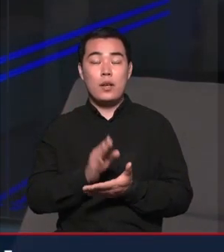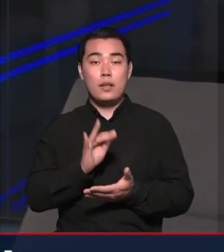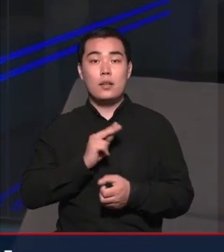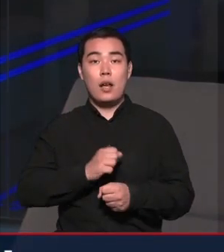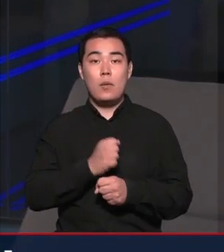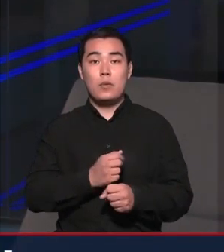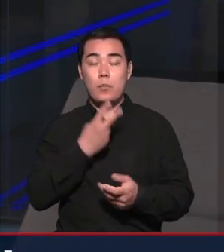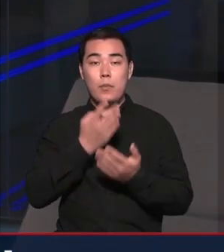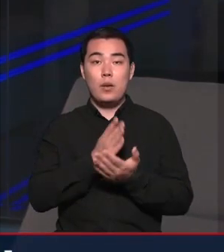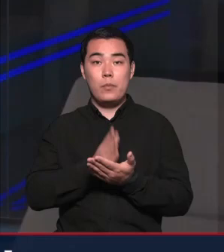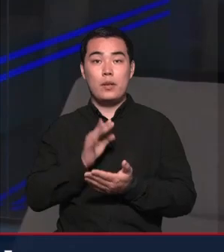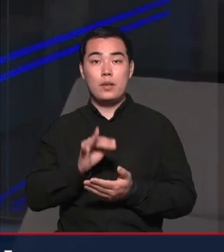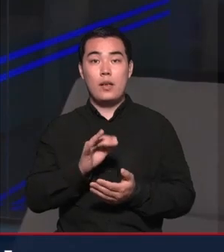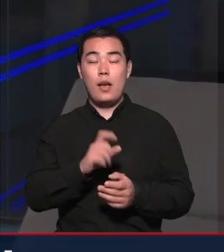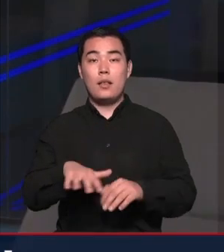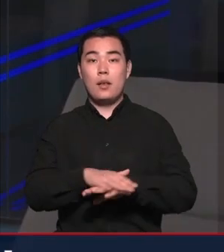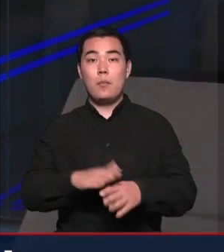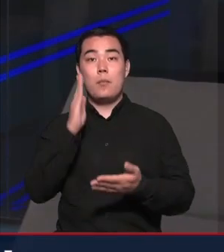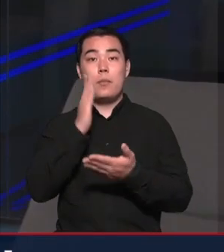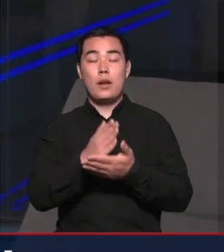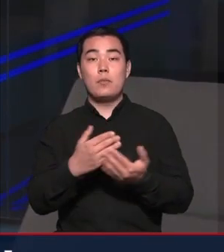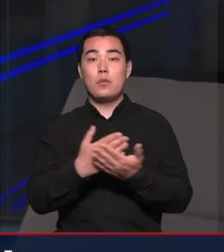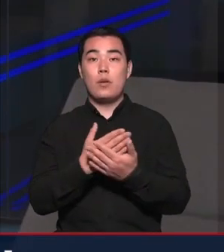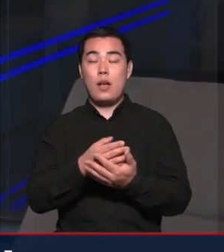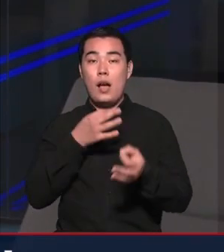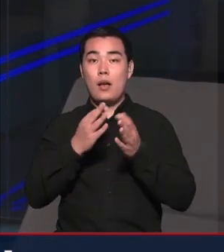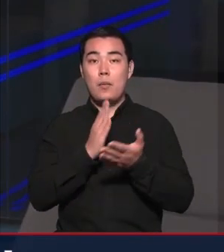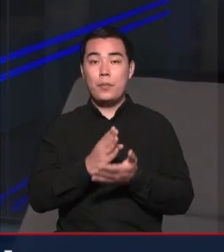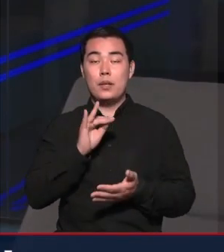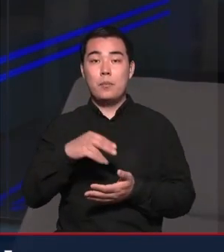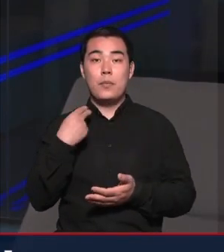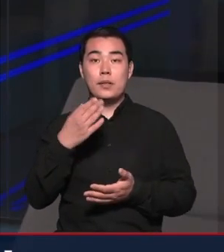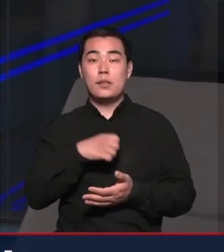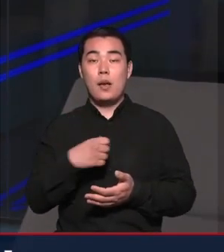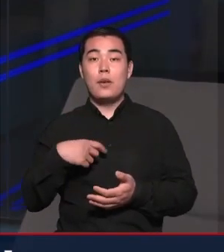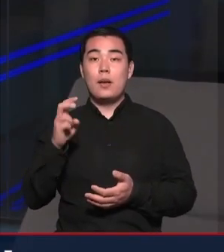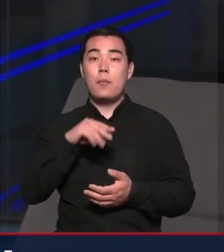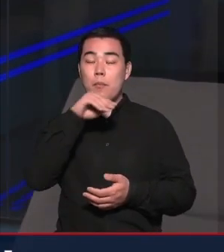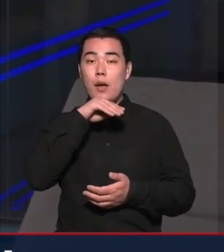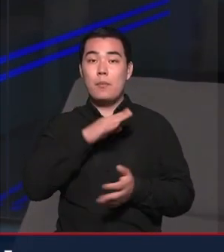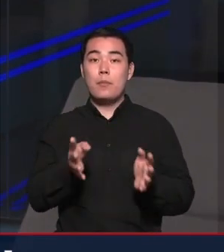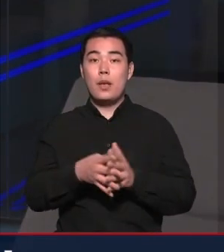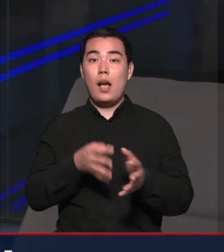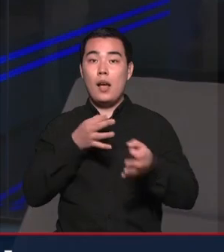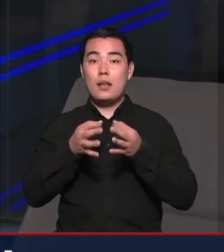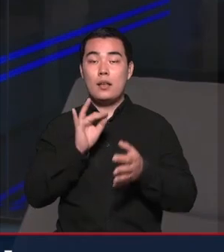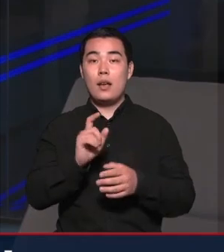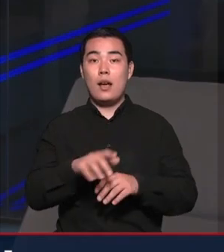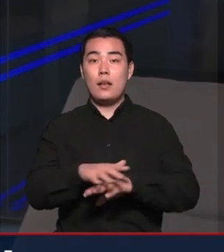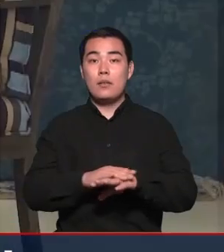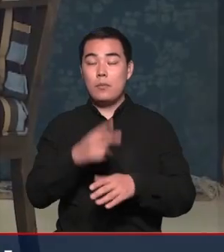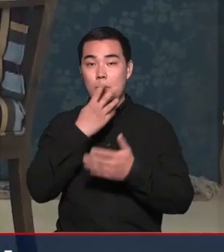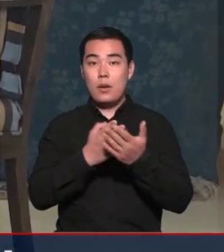істерді көрсету. Әртүрлі сарапшылармен тікелей эфирде сұхбат құрамыз. Президенттердің елімізге сапарларын мамандармен бірге талқылап көрерменге